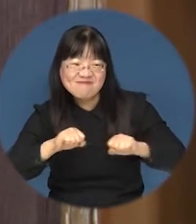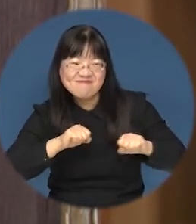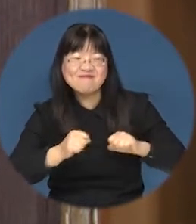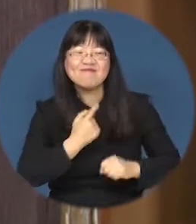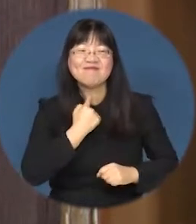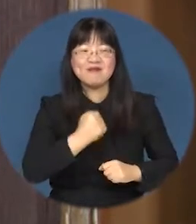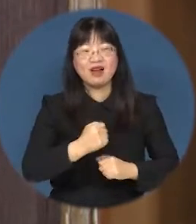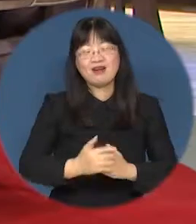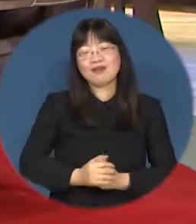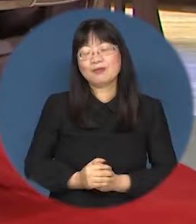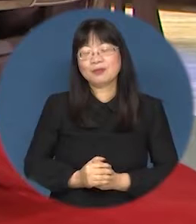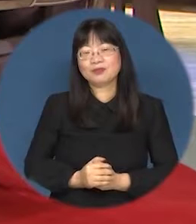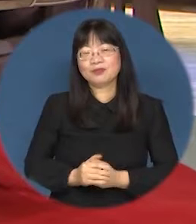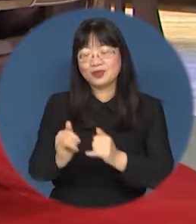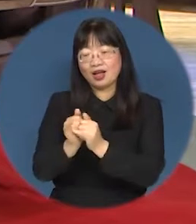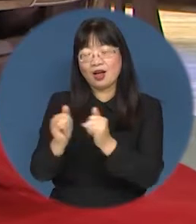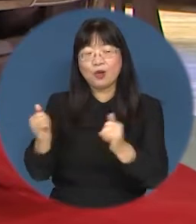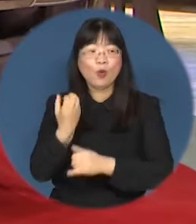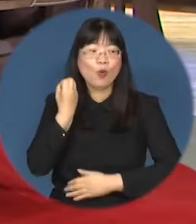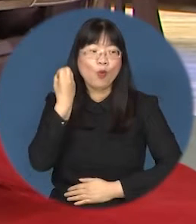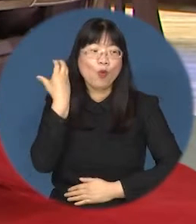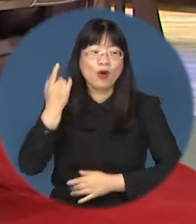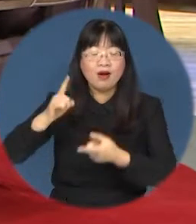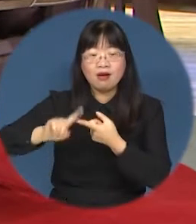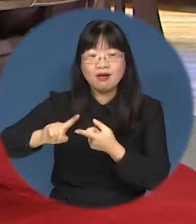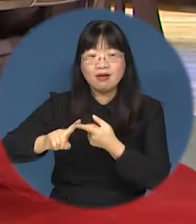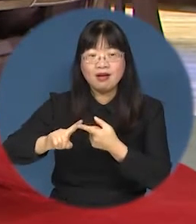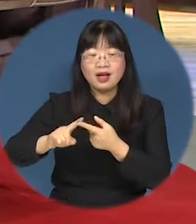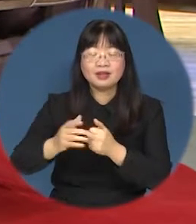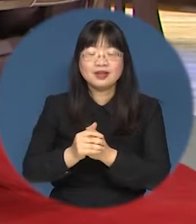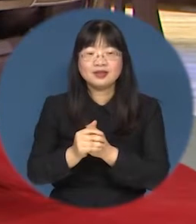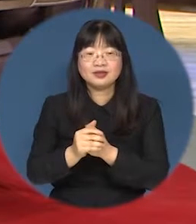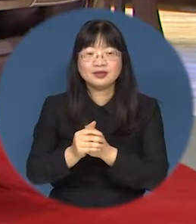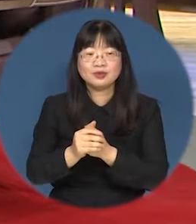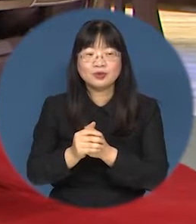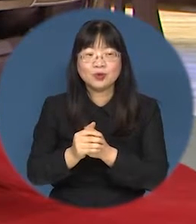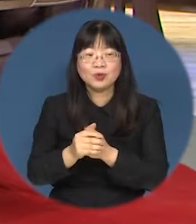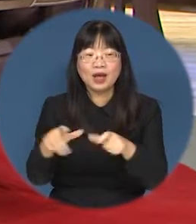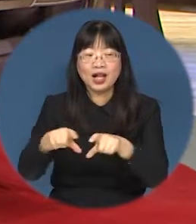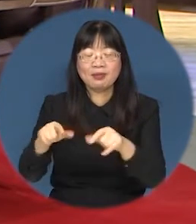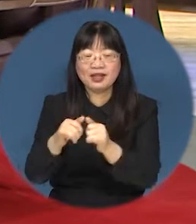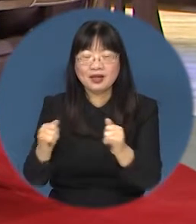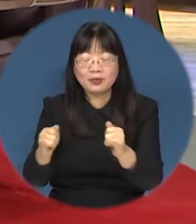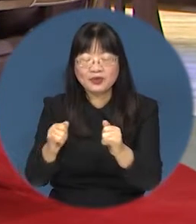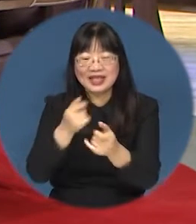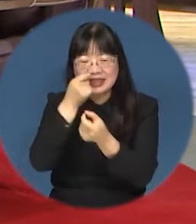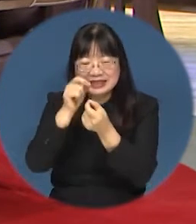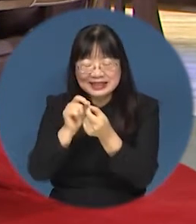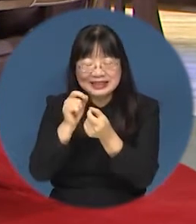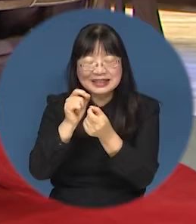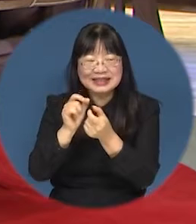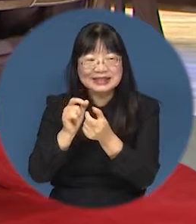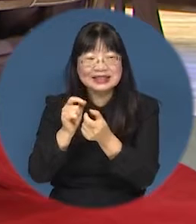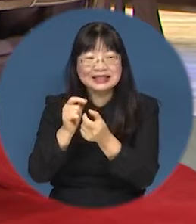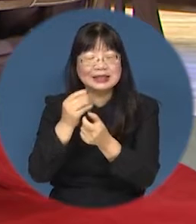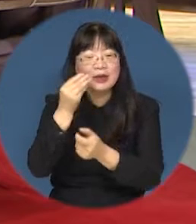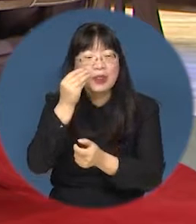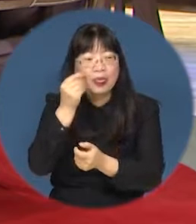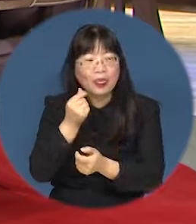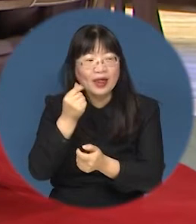시간들이 많이 지나갔습니다. 그리고 사람들이 고래에 대한 어떤 그 대중적 친숙도는 훨씬 높아지지 않았나요? 네, 그런 것도 있죠.